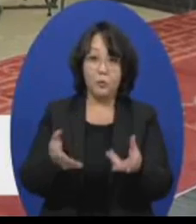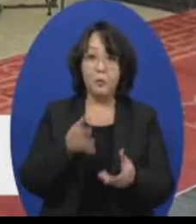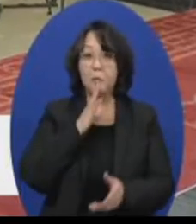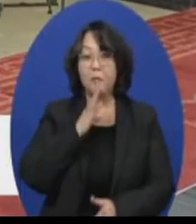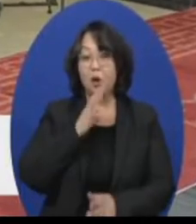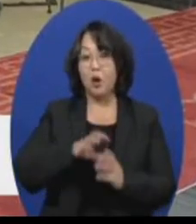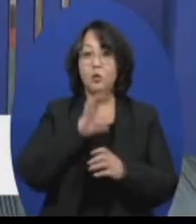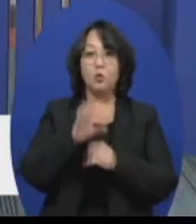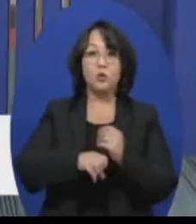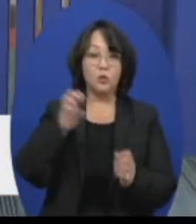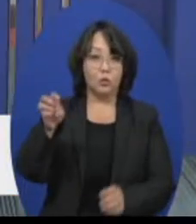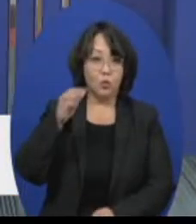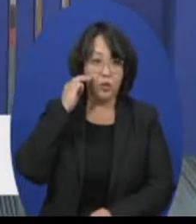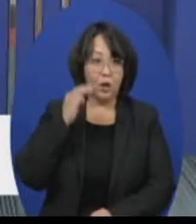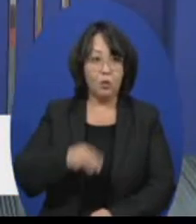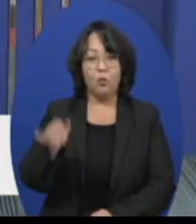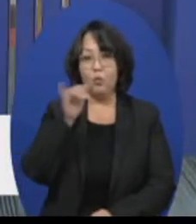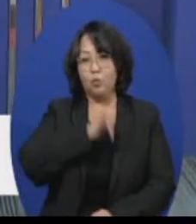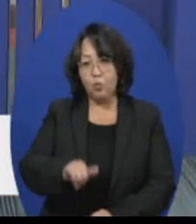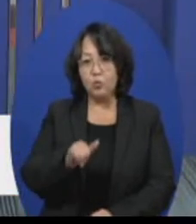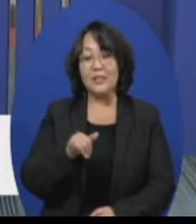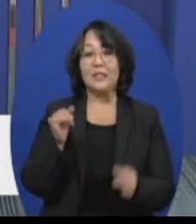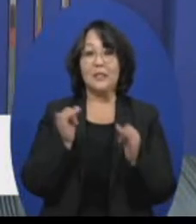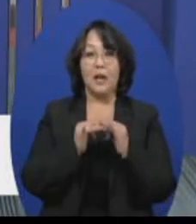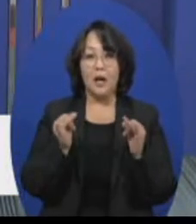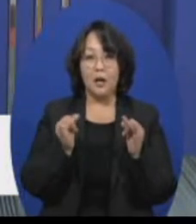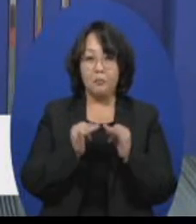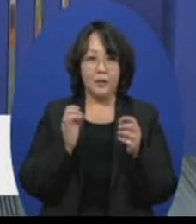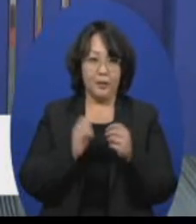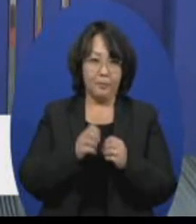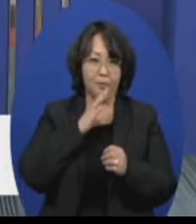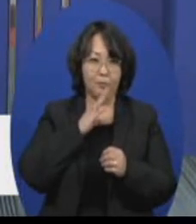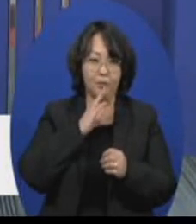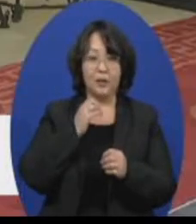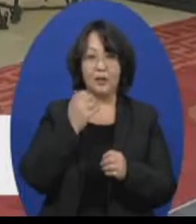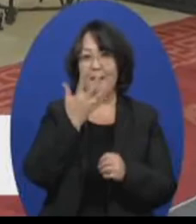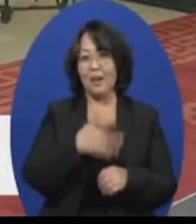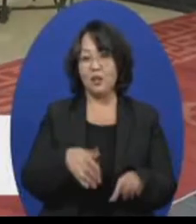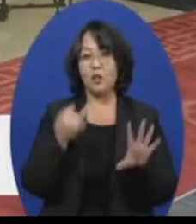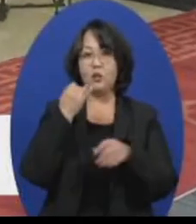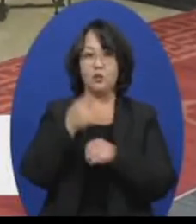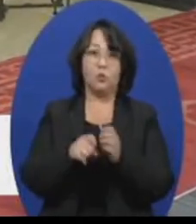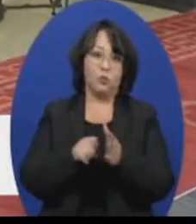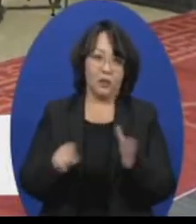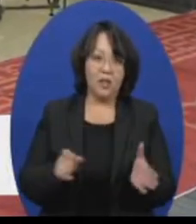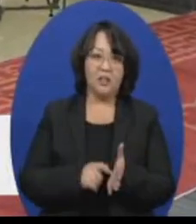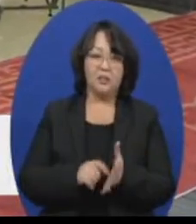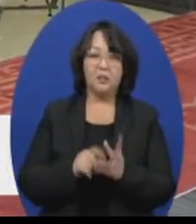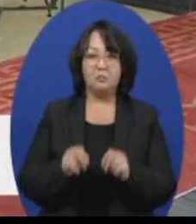юм. За олон улсын туршлагаарвал улс орнууд цахим шилжилт хийхэд дунджаар 5-7 жилийн